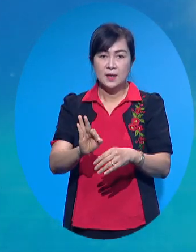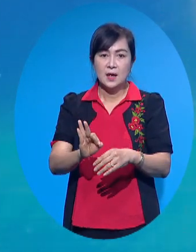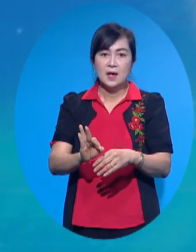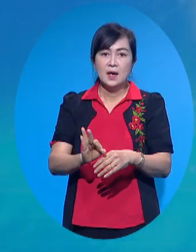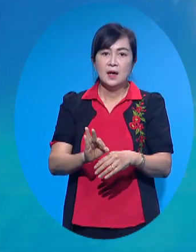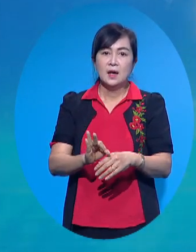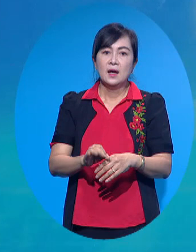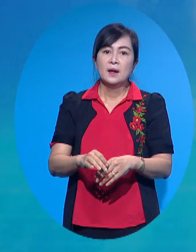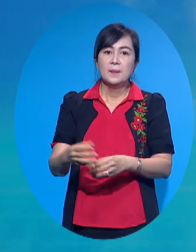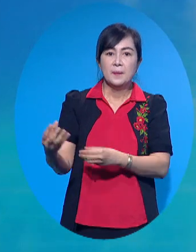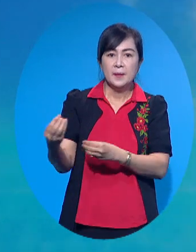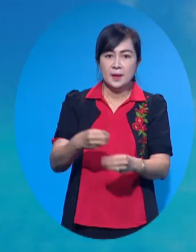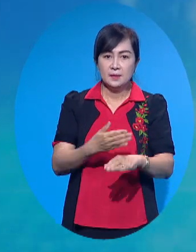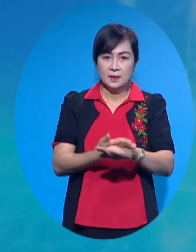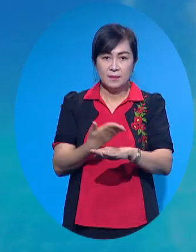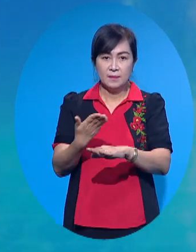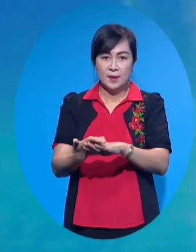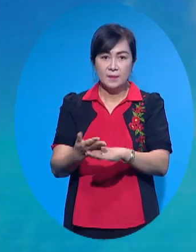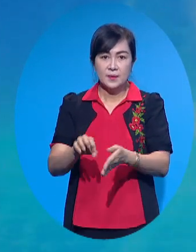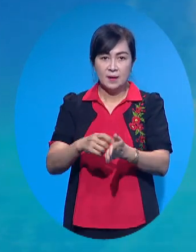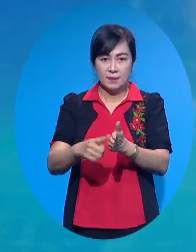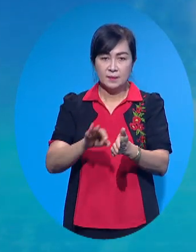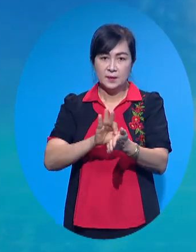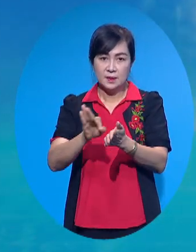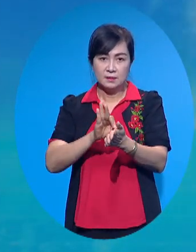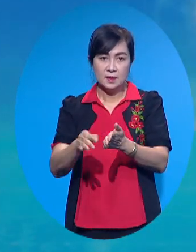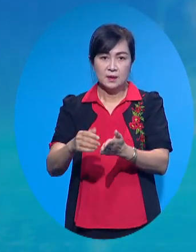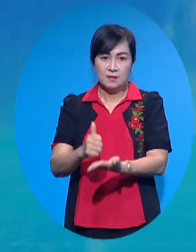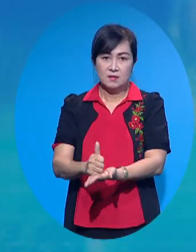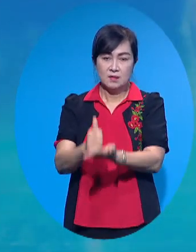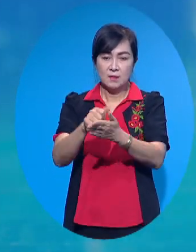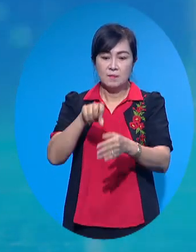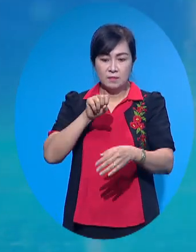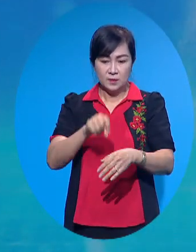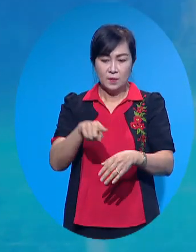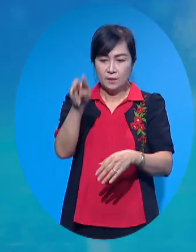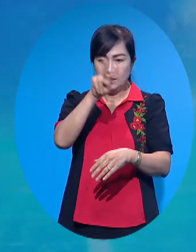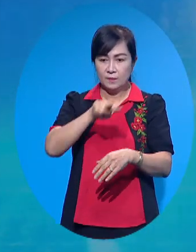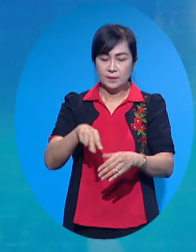hệ sinh thái Vietgem đã mang đến những sản phẩm và giải pháp tiên tiến tối ưu trong ngành tôm Việt Nam.